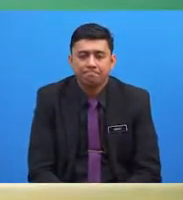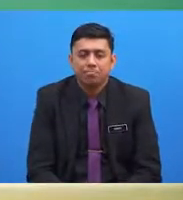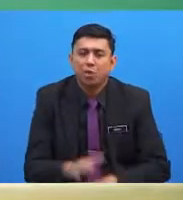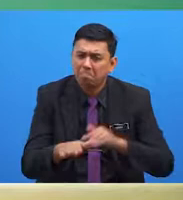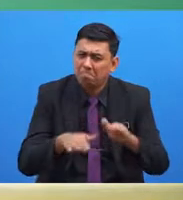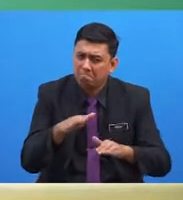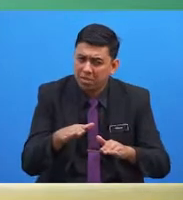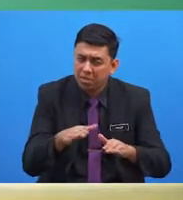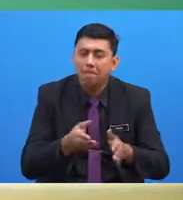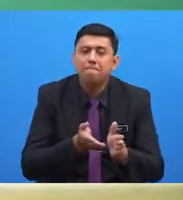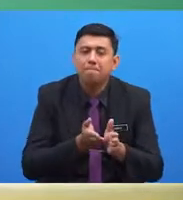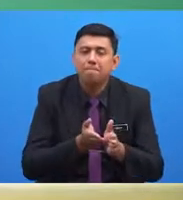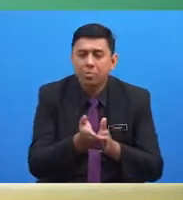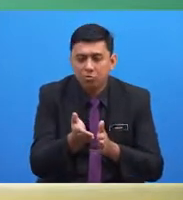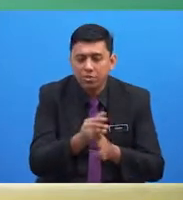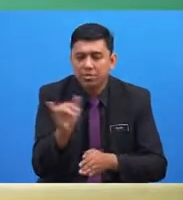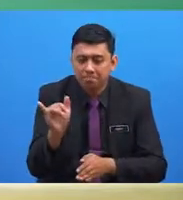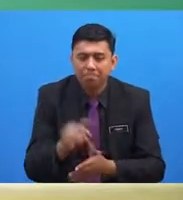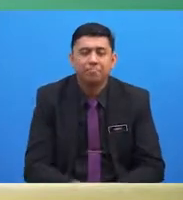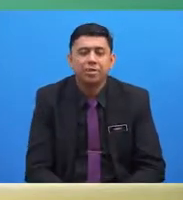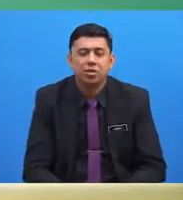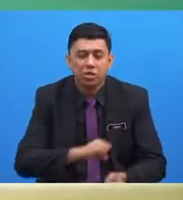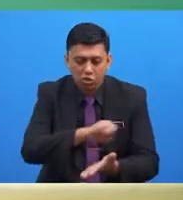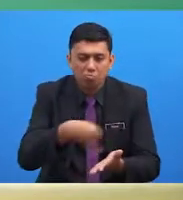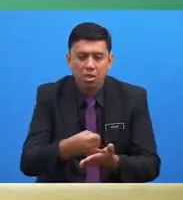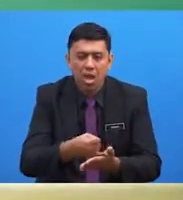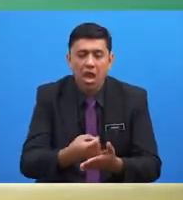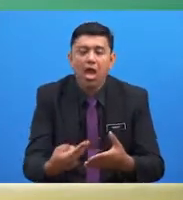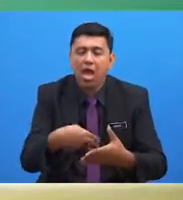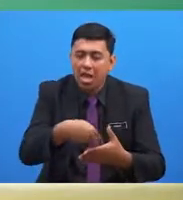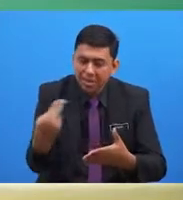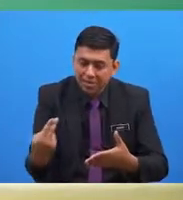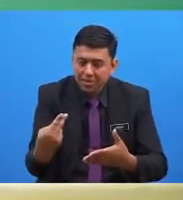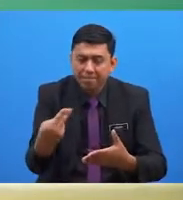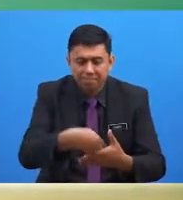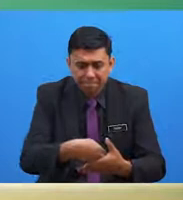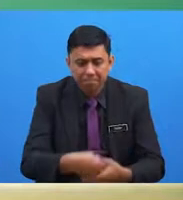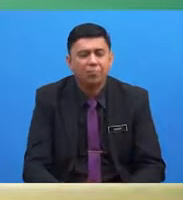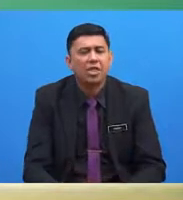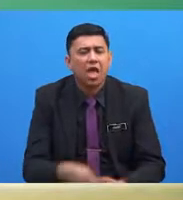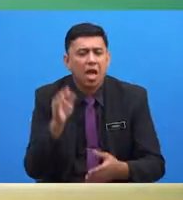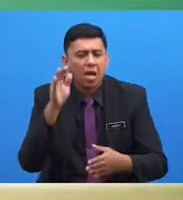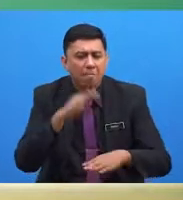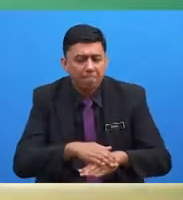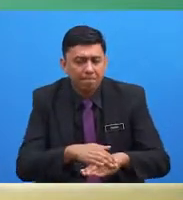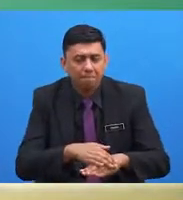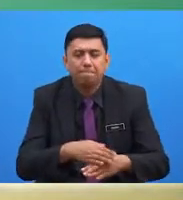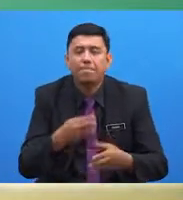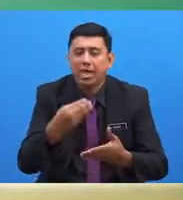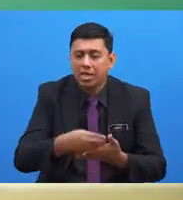Langkah berikutnya adalah jumlah hasil akan ditolak dengan belanja bagi perkongsian,